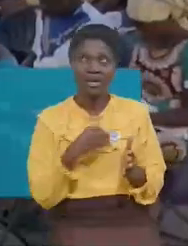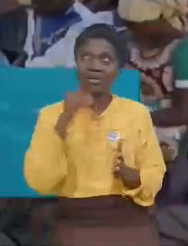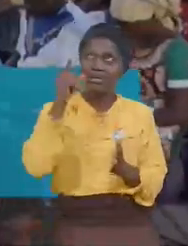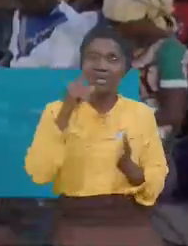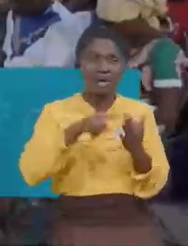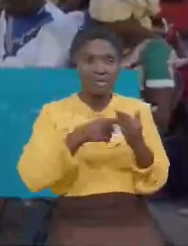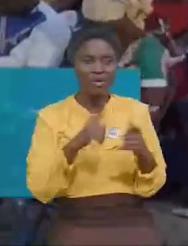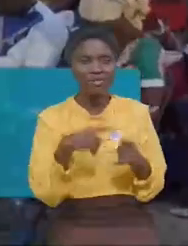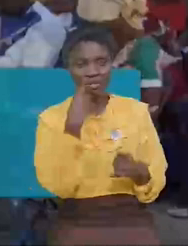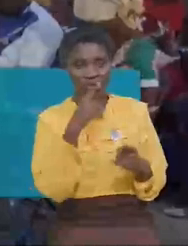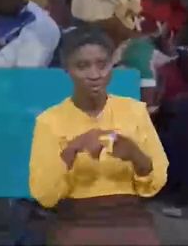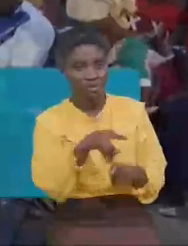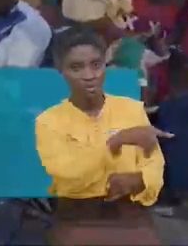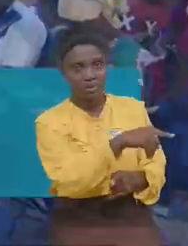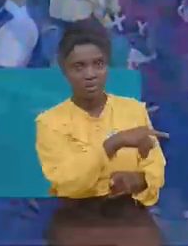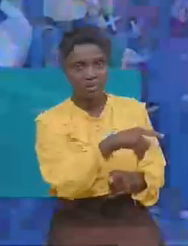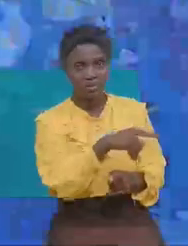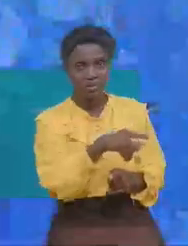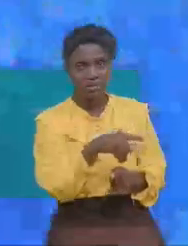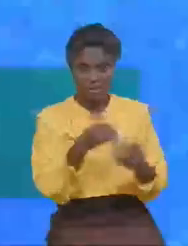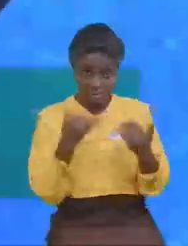Alors il commença à le dire.